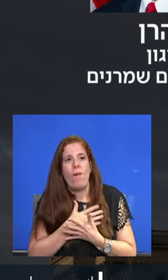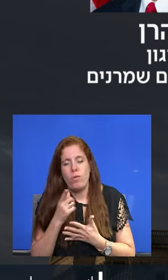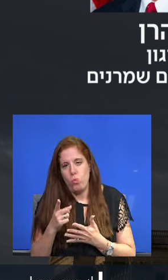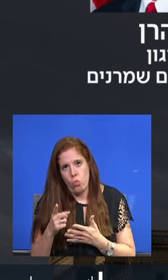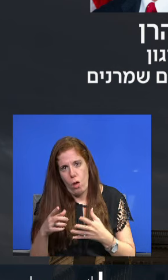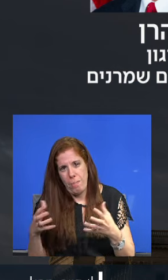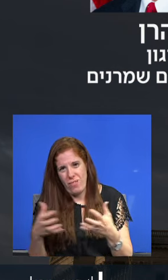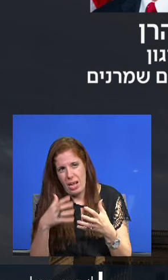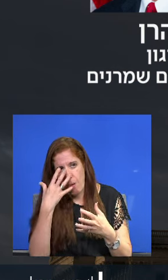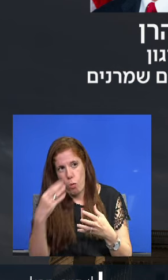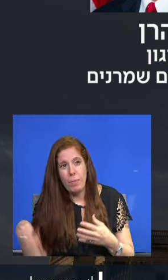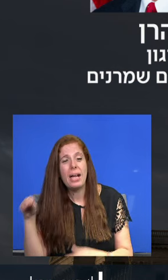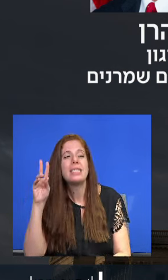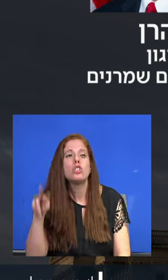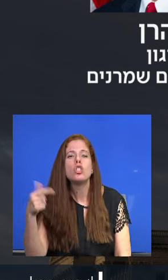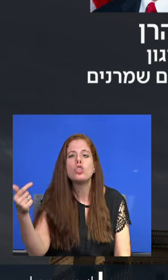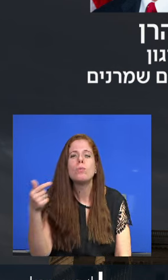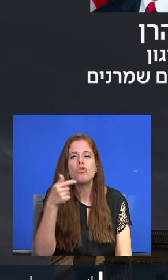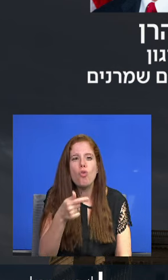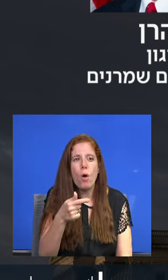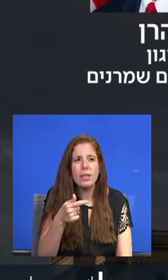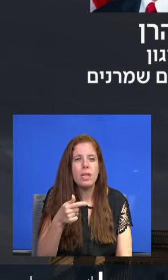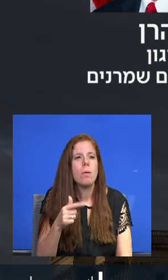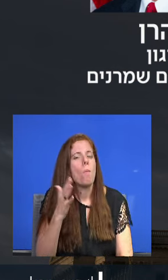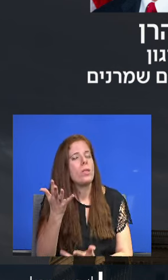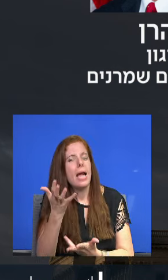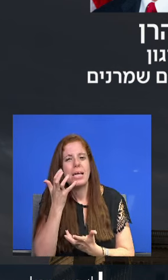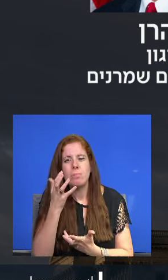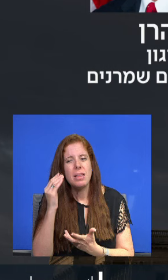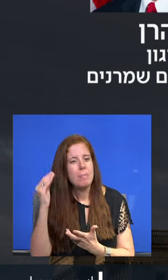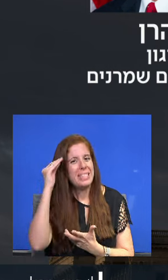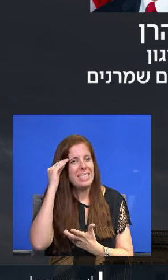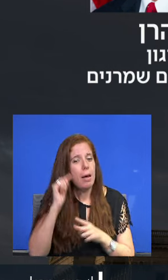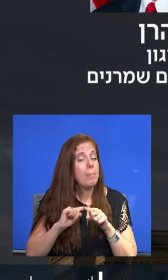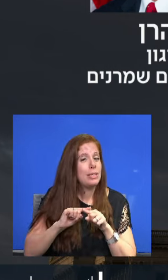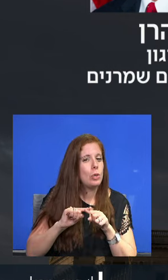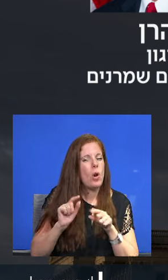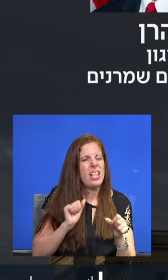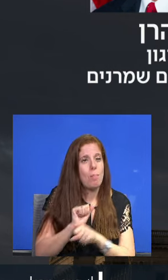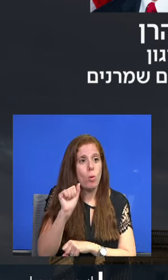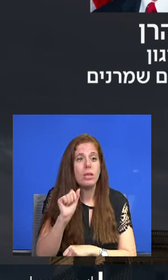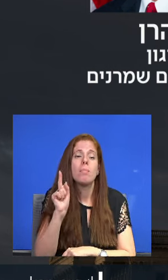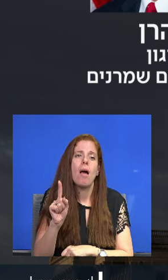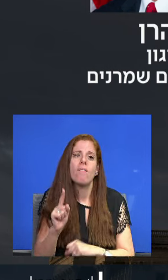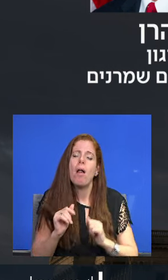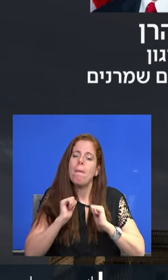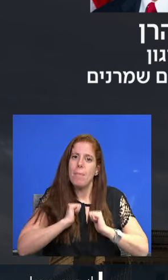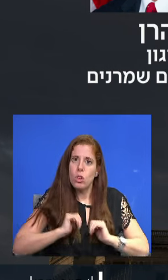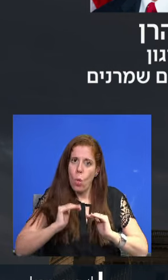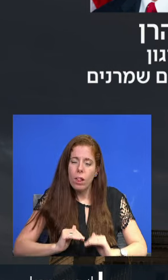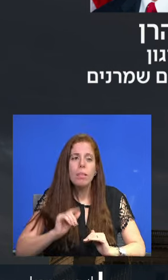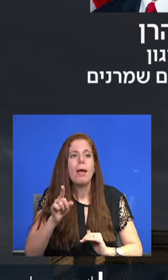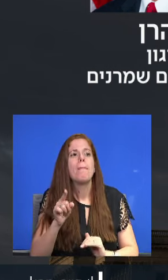את ג'ים ג'ורדן, יושב ראש ועדת המשפט, מאוד קריזמטי, מזכיר בסגנונו קצת את המורדים, אבל מתון מהם. יש את תום